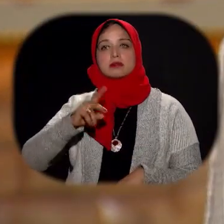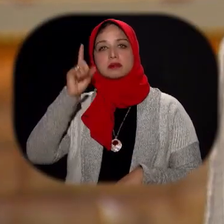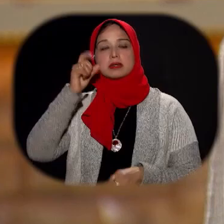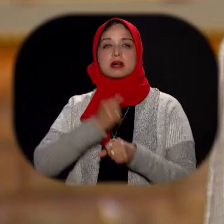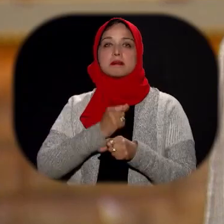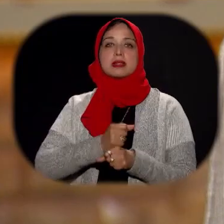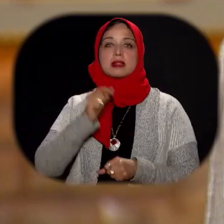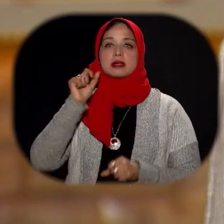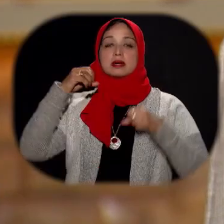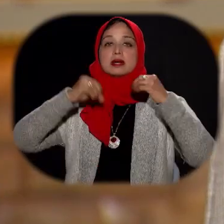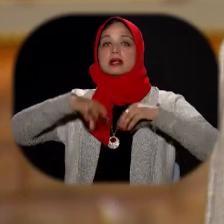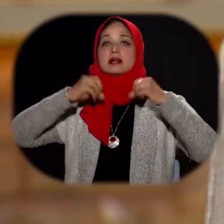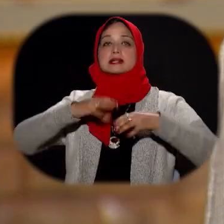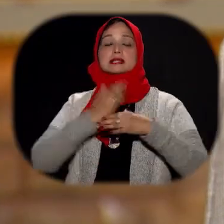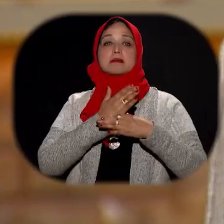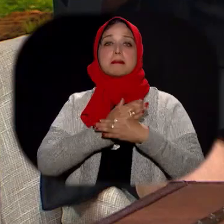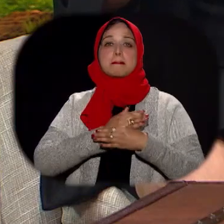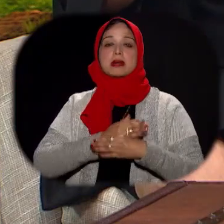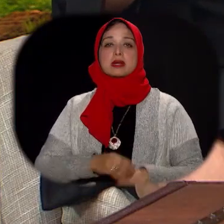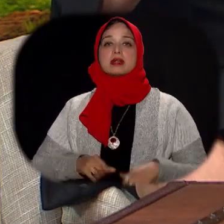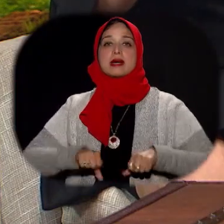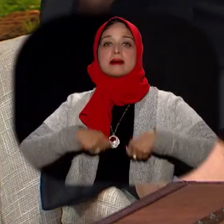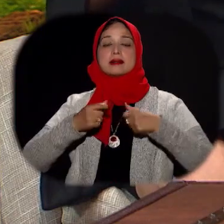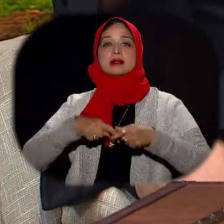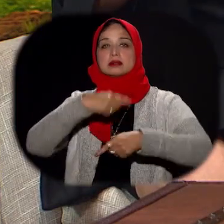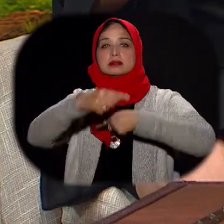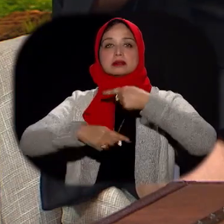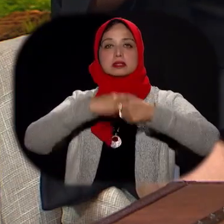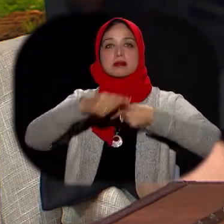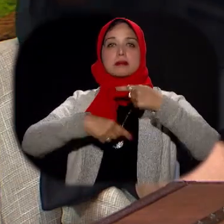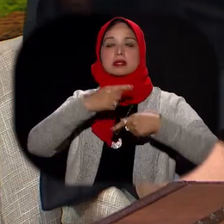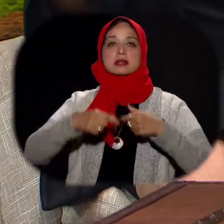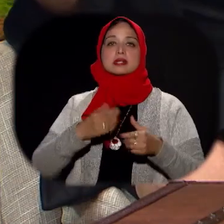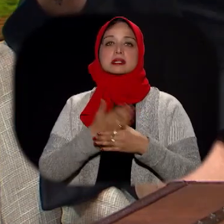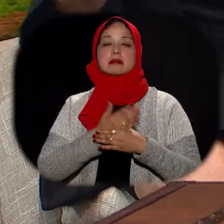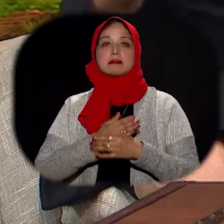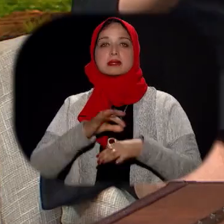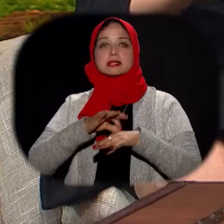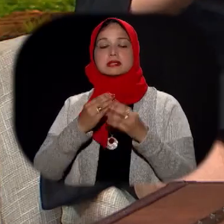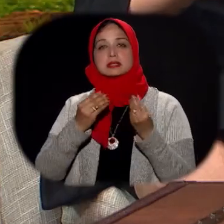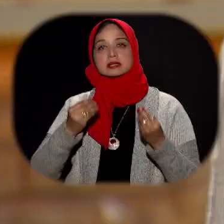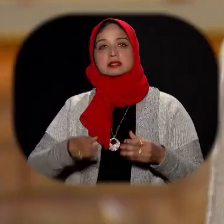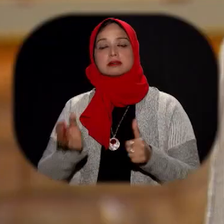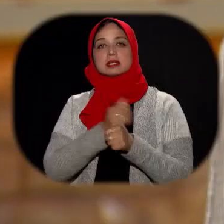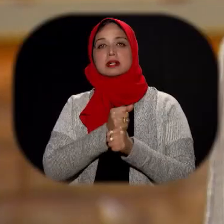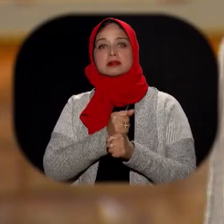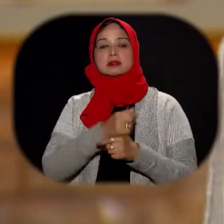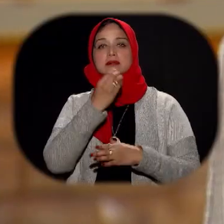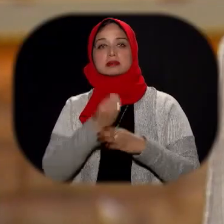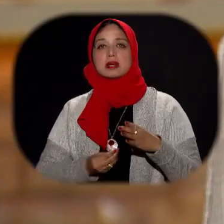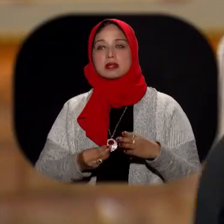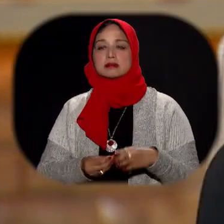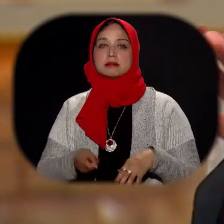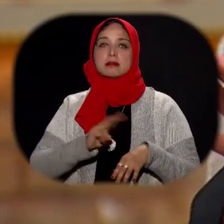هو ربنا اكيد عمل كده خير علشان احنا كمان حياتنا تستمر خلي بالك ناس كتير قوي ما بيتجوزوا بعض ممكن بعد